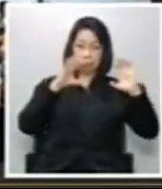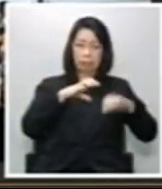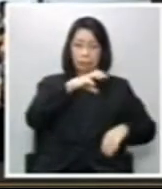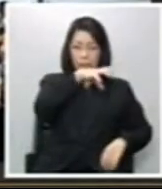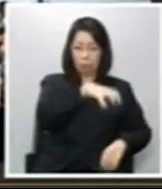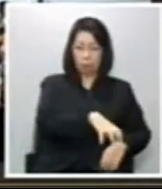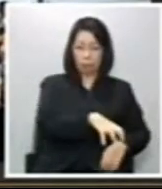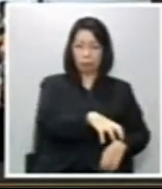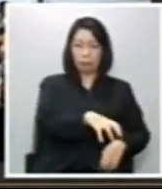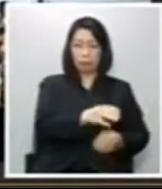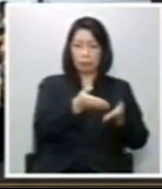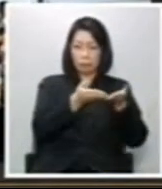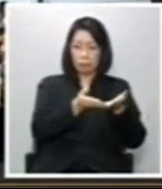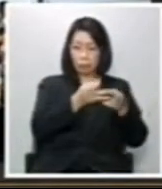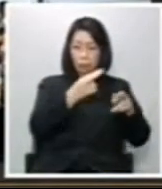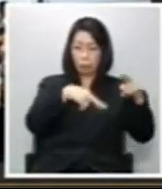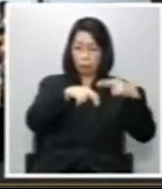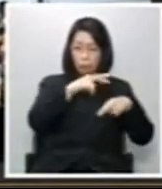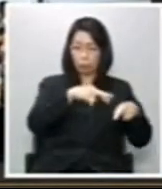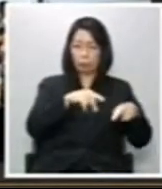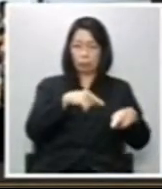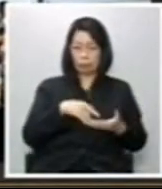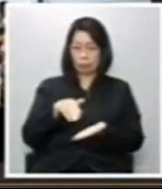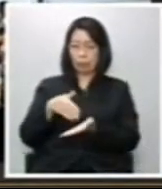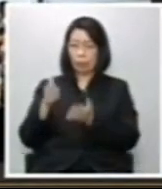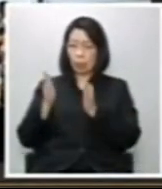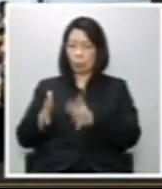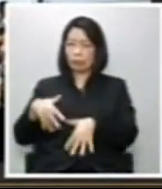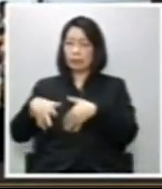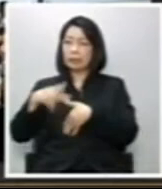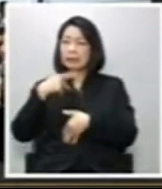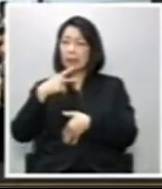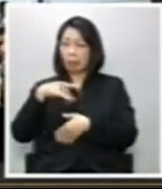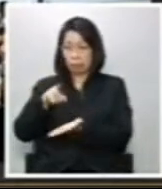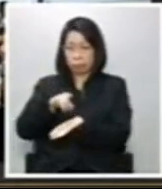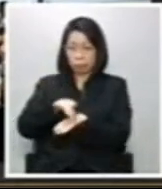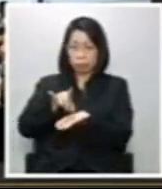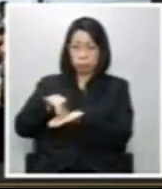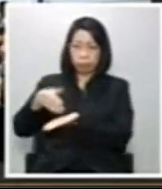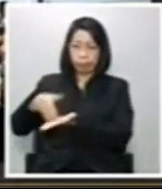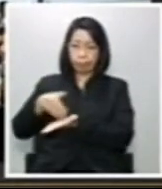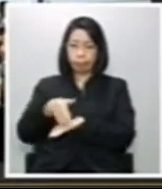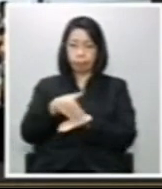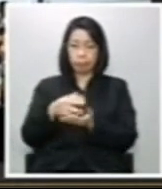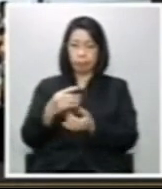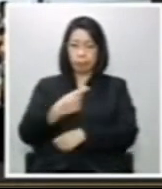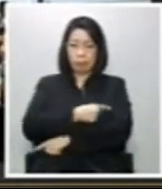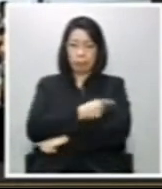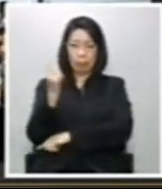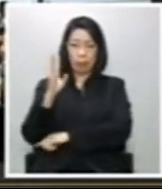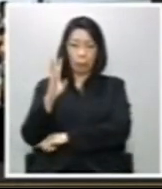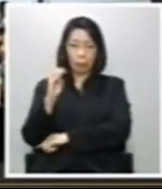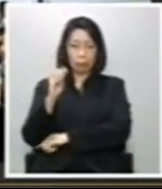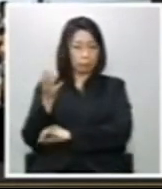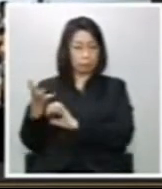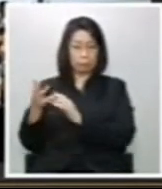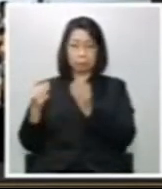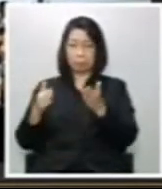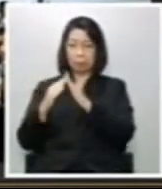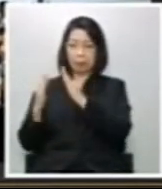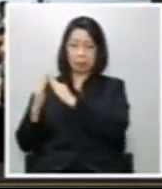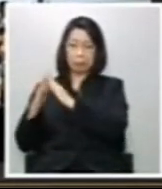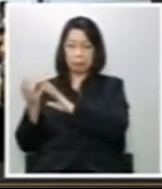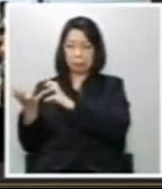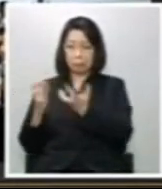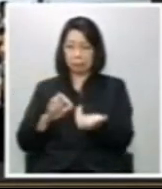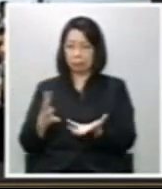ไล่ชาวเลออกนอกพื้นที่และทำลายสิ่งปลูกสร้างภายใน60วันต้องทำลายให้หมดนะคะชาวเล